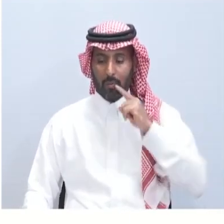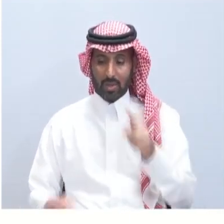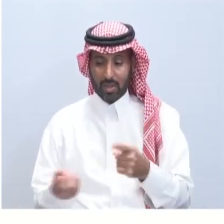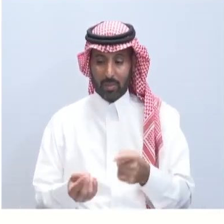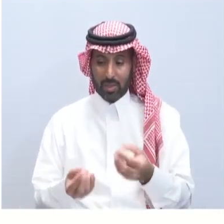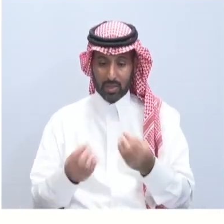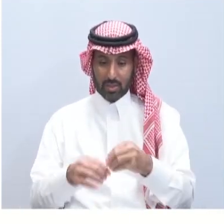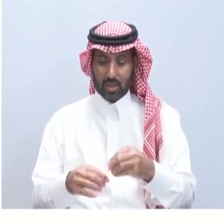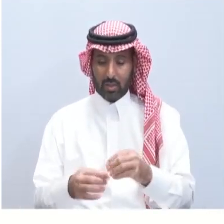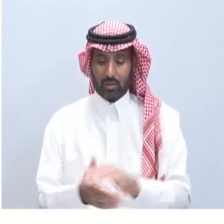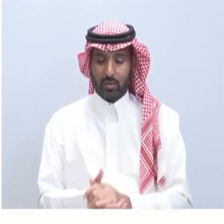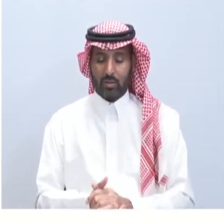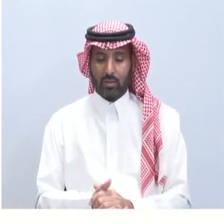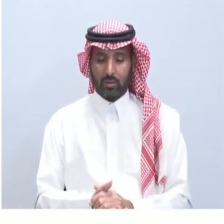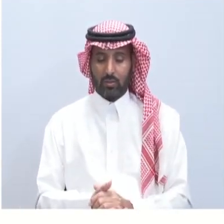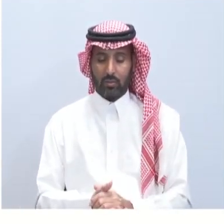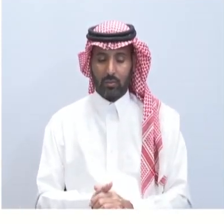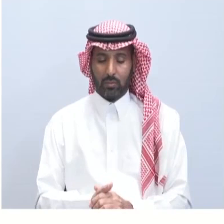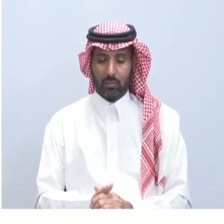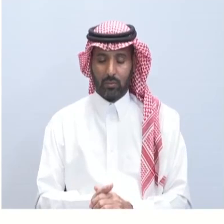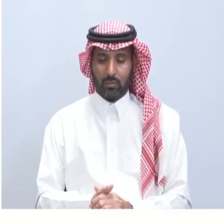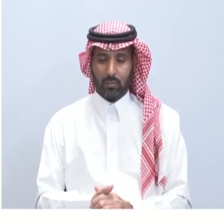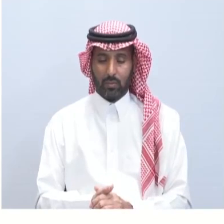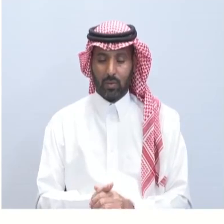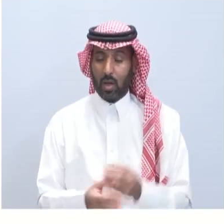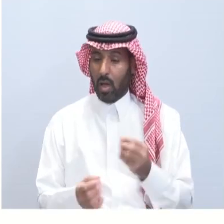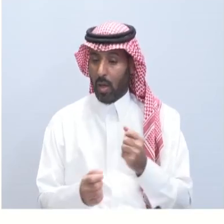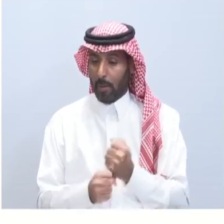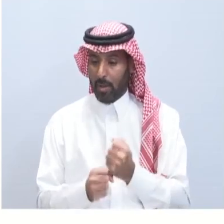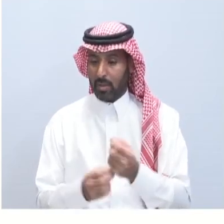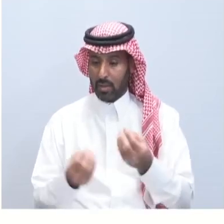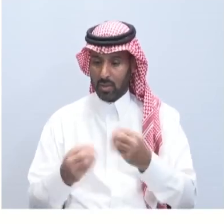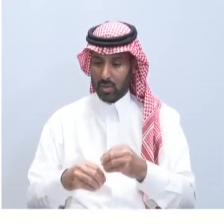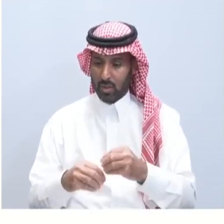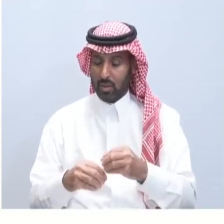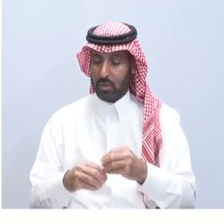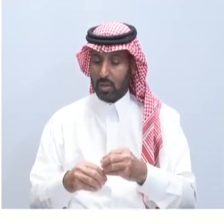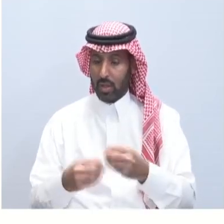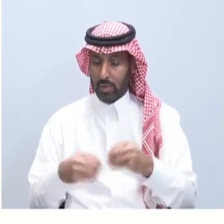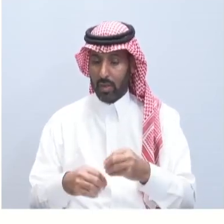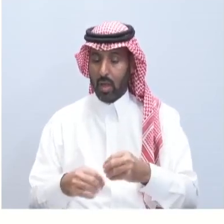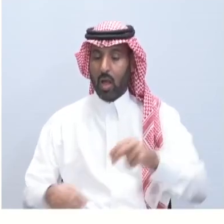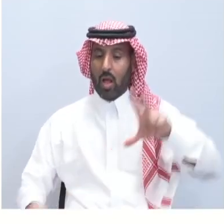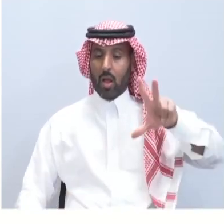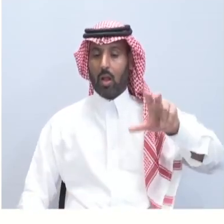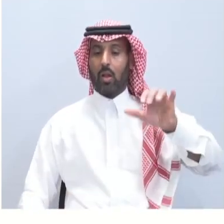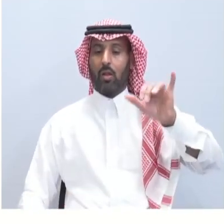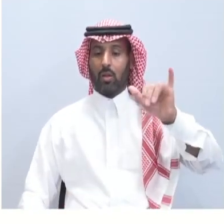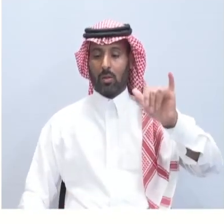اليورانيوم 235 من خلال عمليه تعرف باثراء اليورانيوم